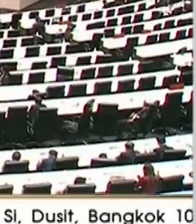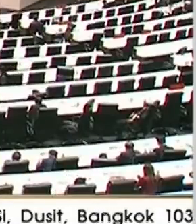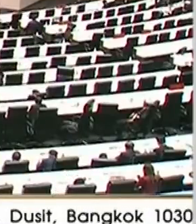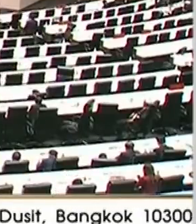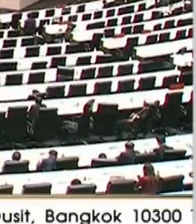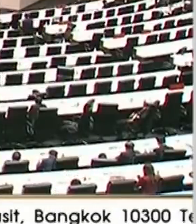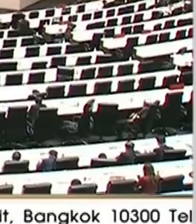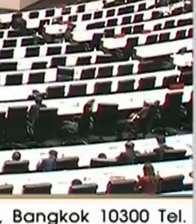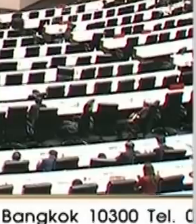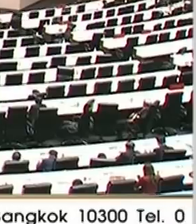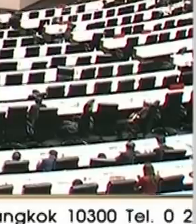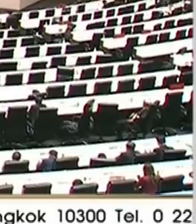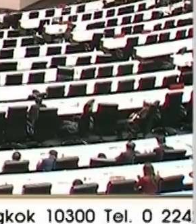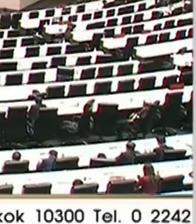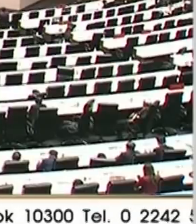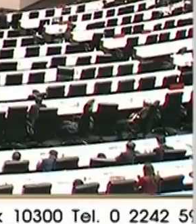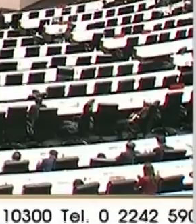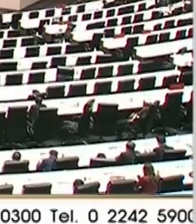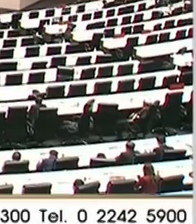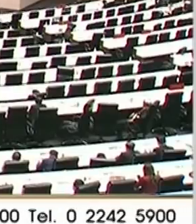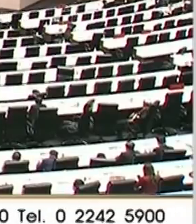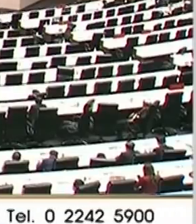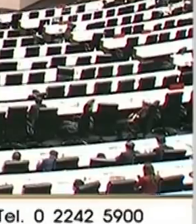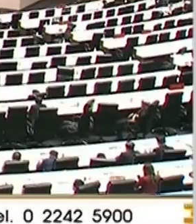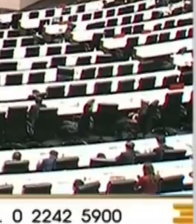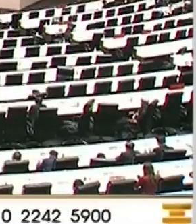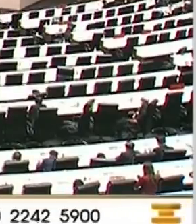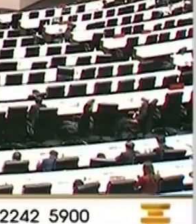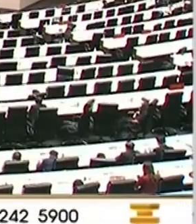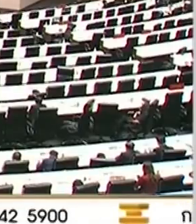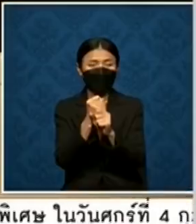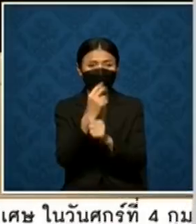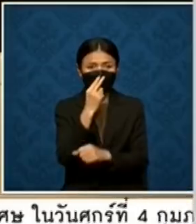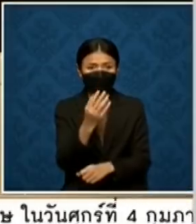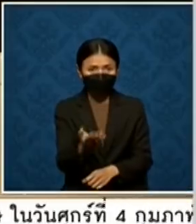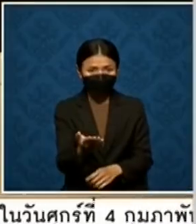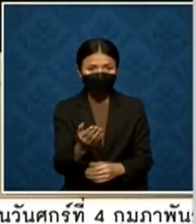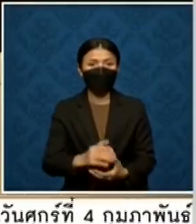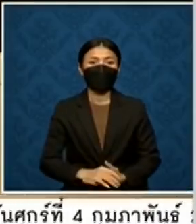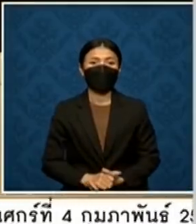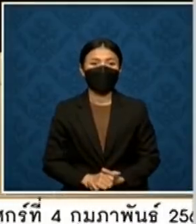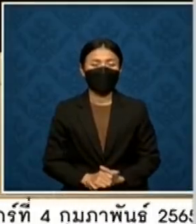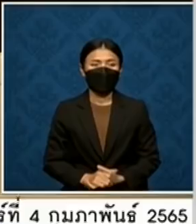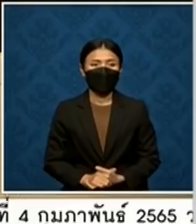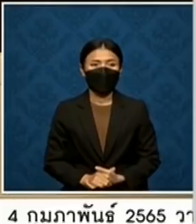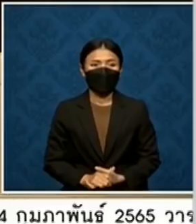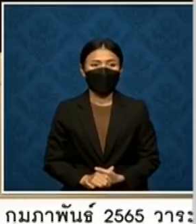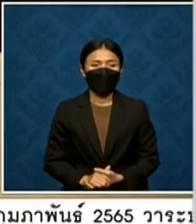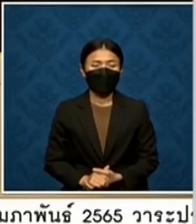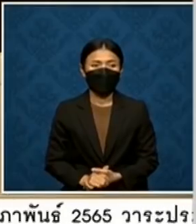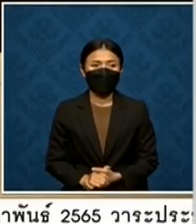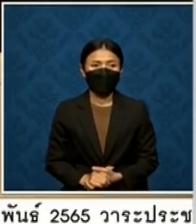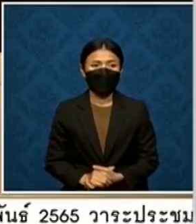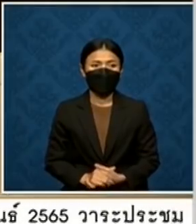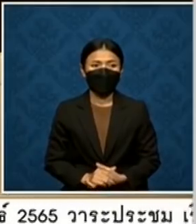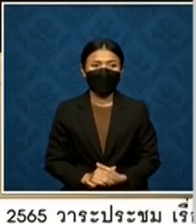ตรไม่ใช่ไม่มาแต่มาแต่ไม่กดบัตรไม่กดบัตรก็ที่ผมใช้คำว่ามันก็สามารถทำได้